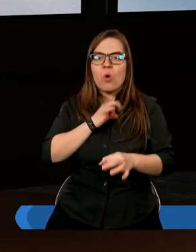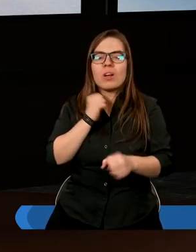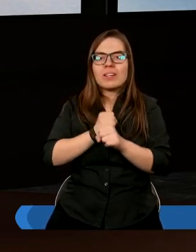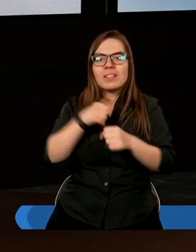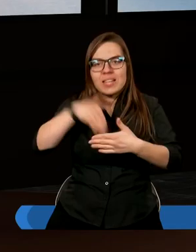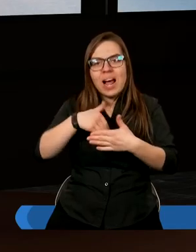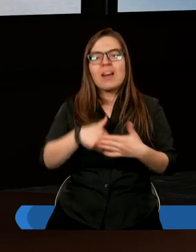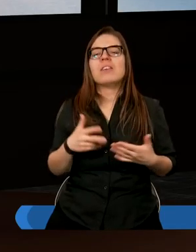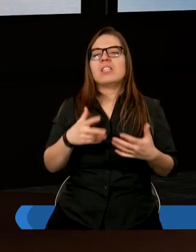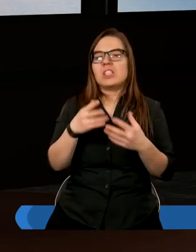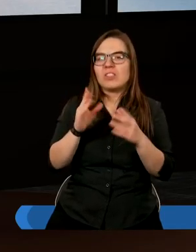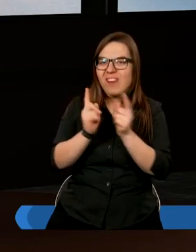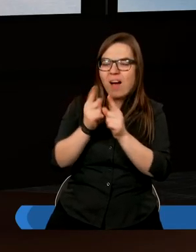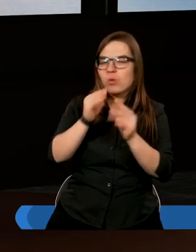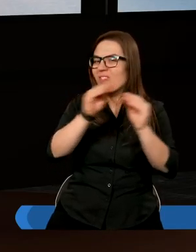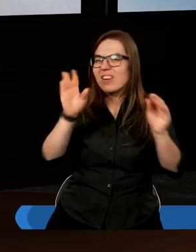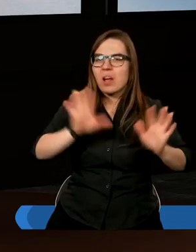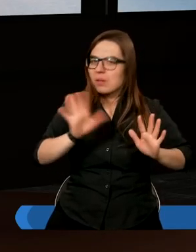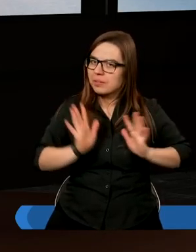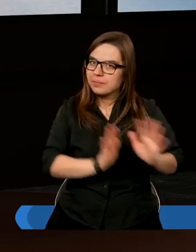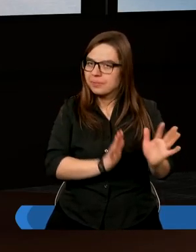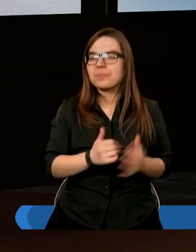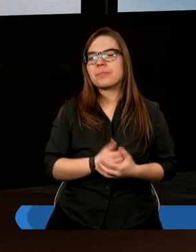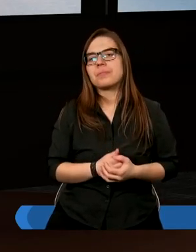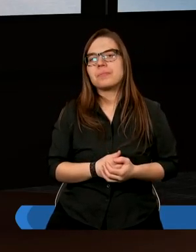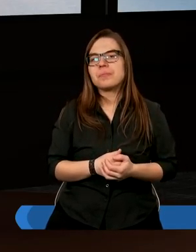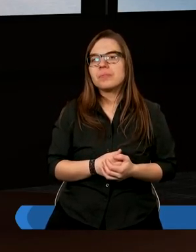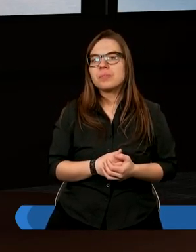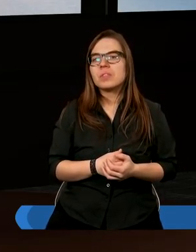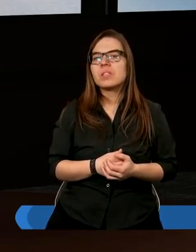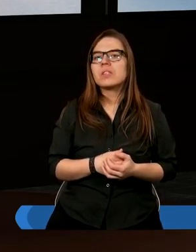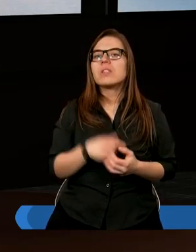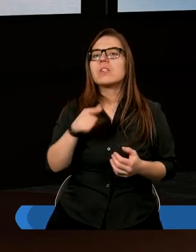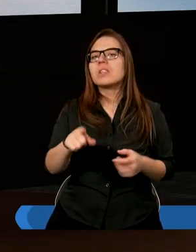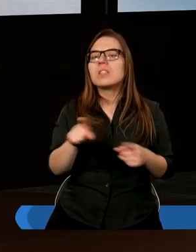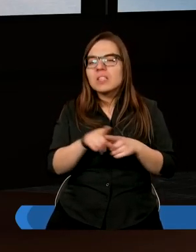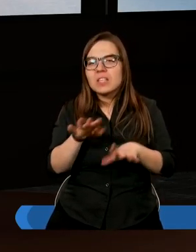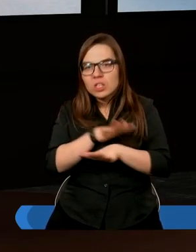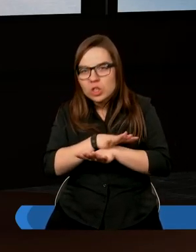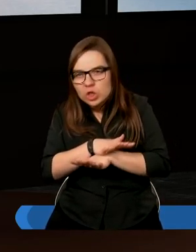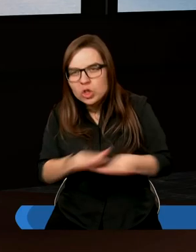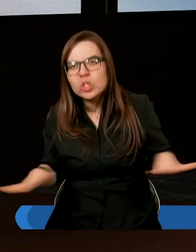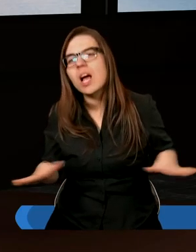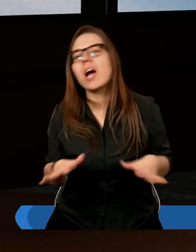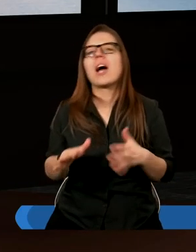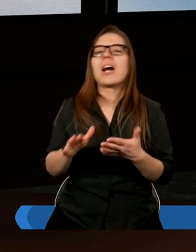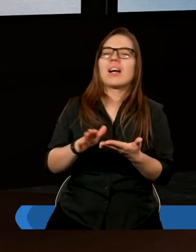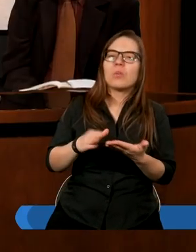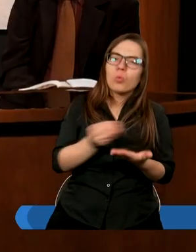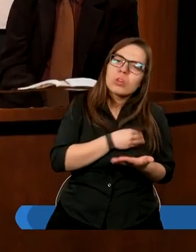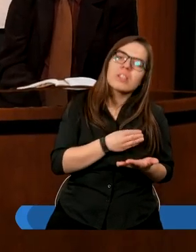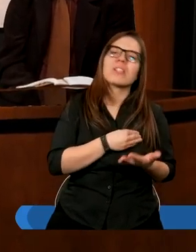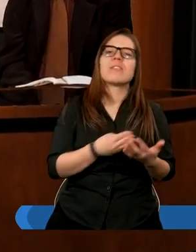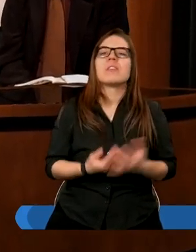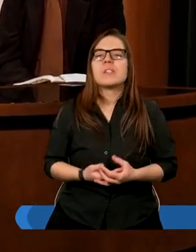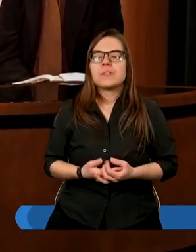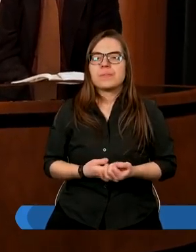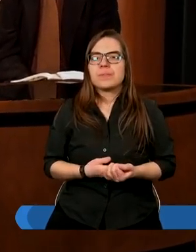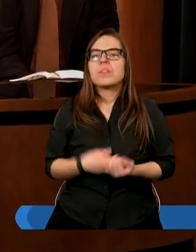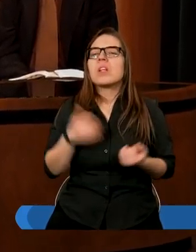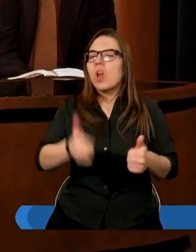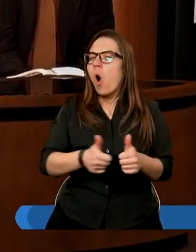niesfałuszowane nauczanie i prawość. przez mowę szczerą i nienaganną i tak dalej. To jest